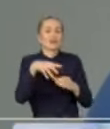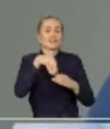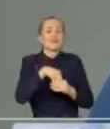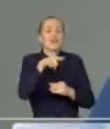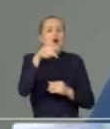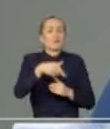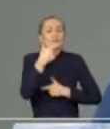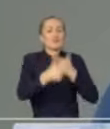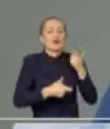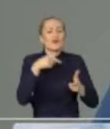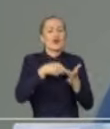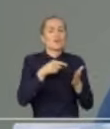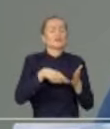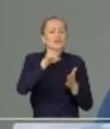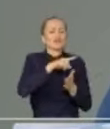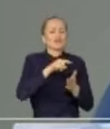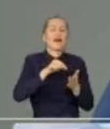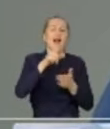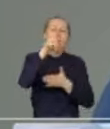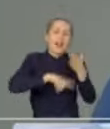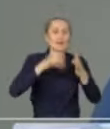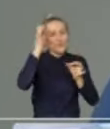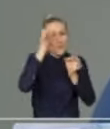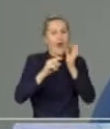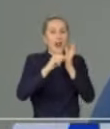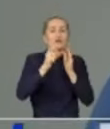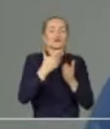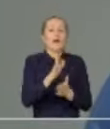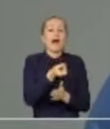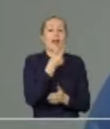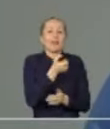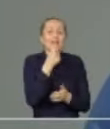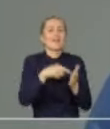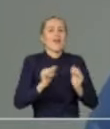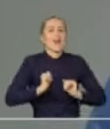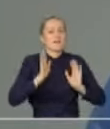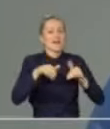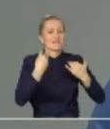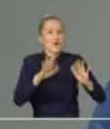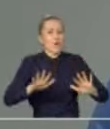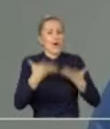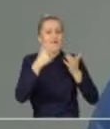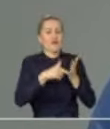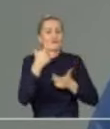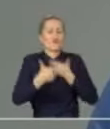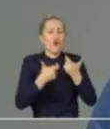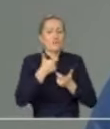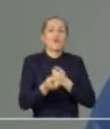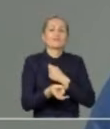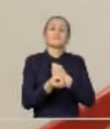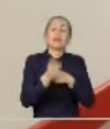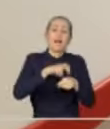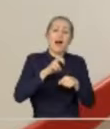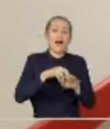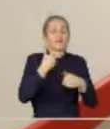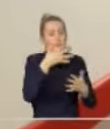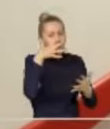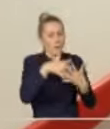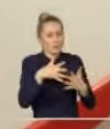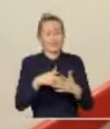które aktualnie przyjmuje, żeby po prostu móc możliwie uprościć sam proces kwalifikacji przez lekarza. O tym,